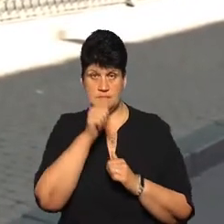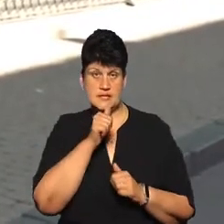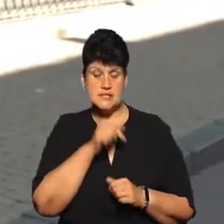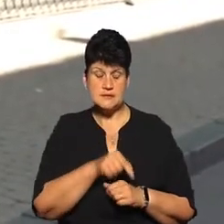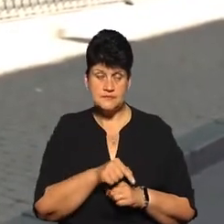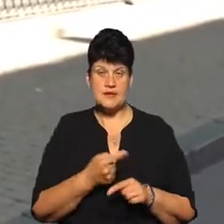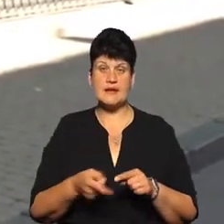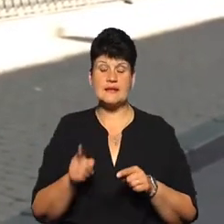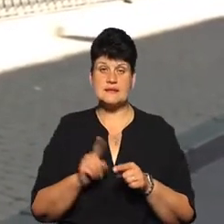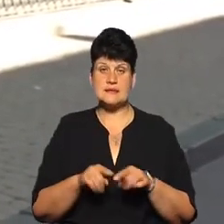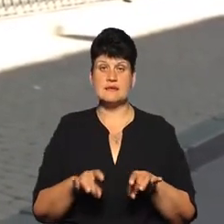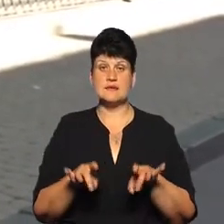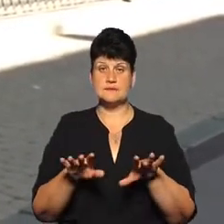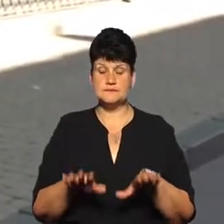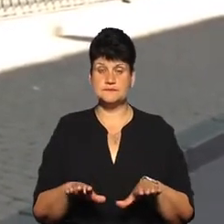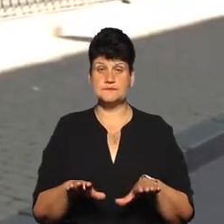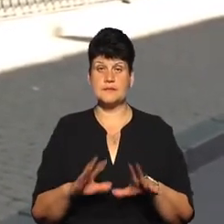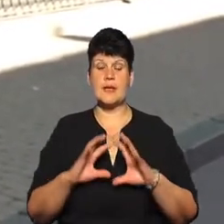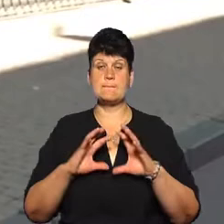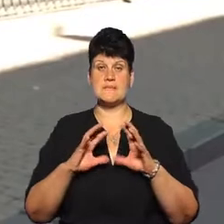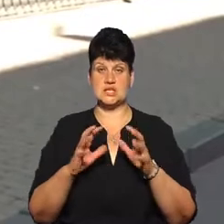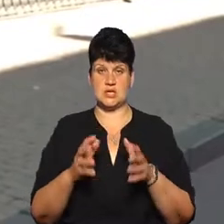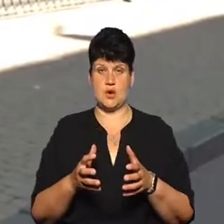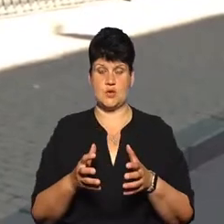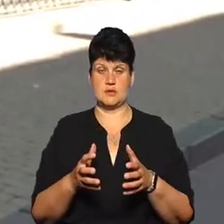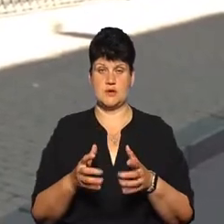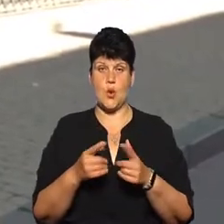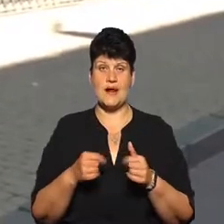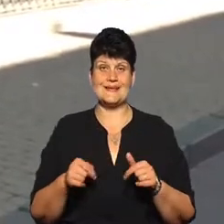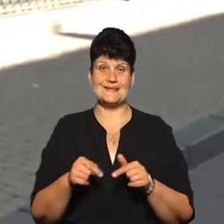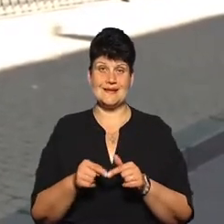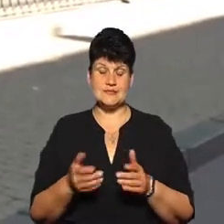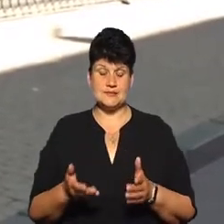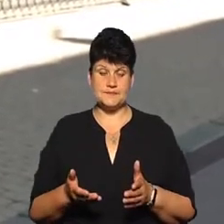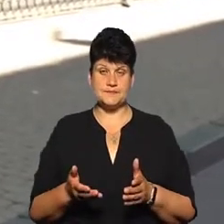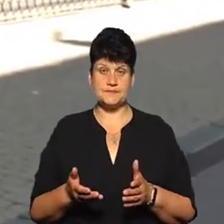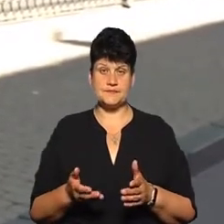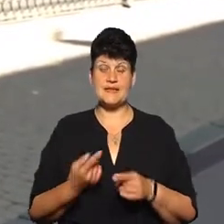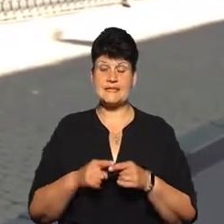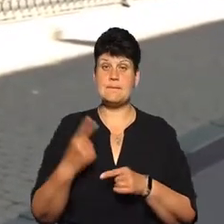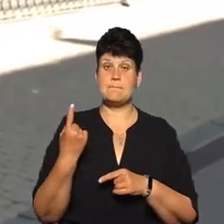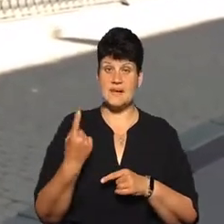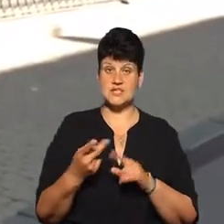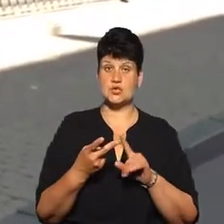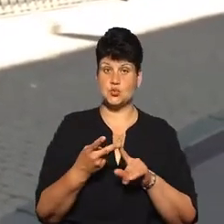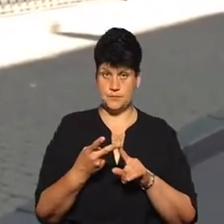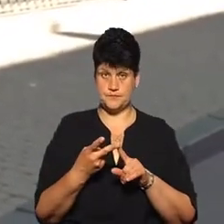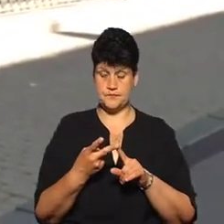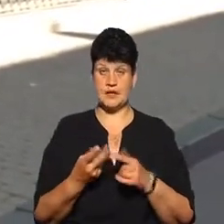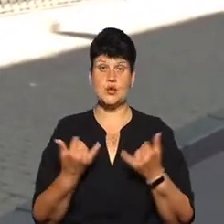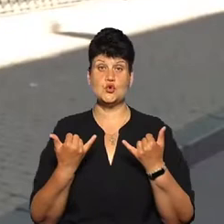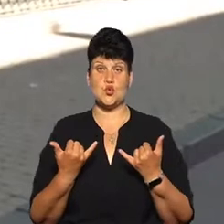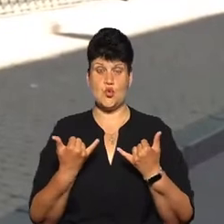Це визначає міжнародні організації. Так? Це по-перше. По-друге, на